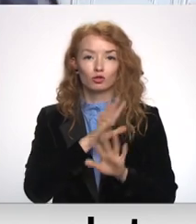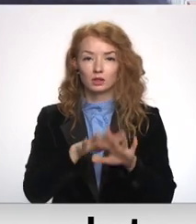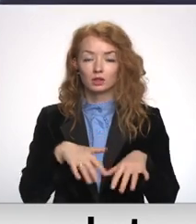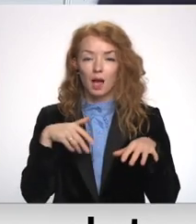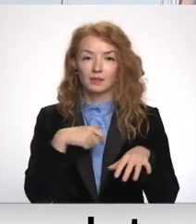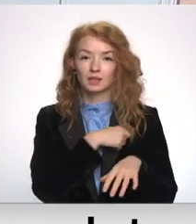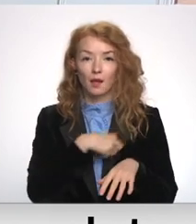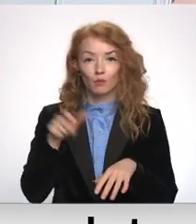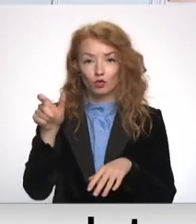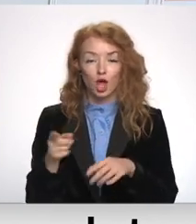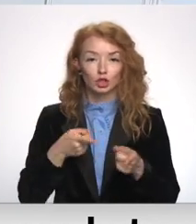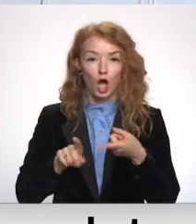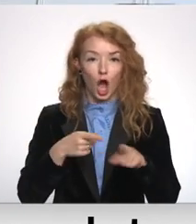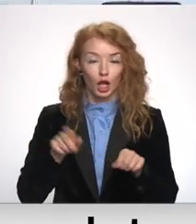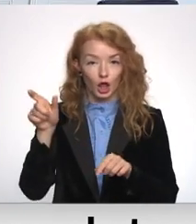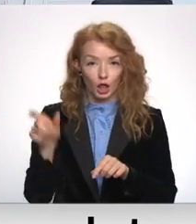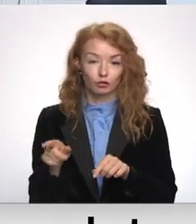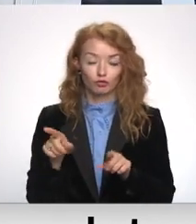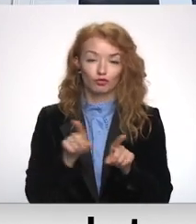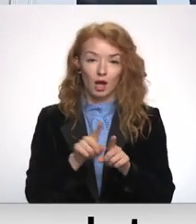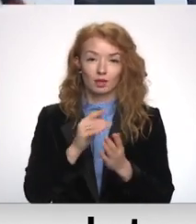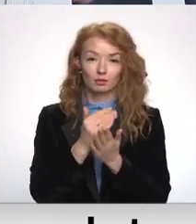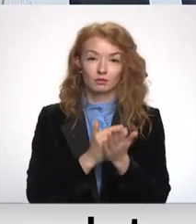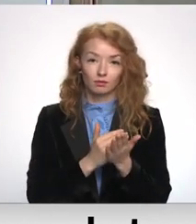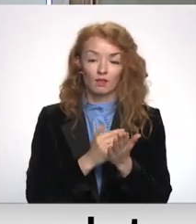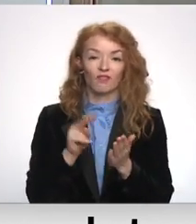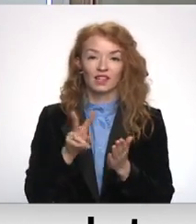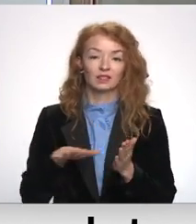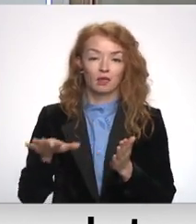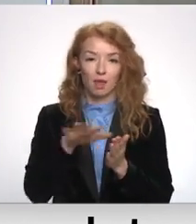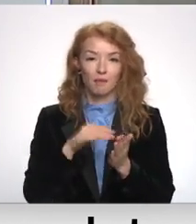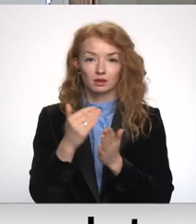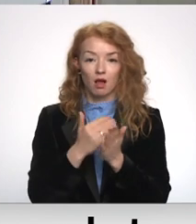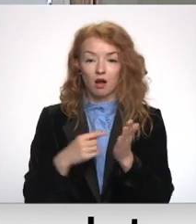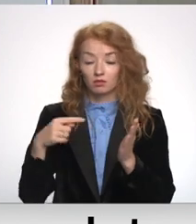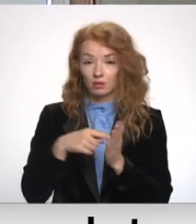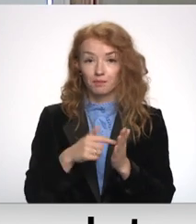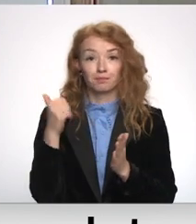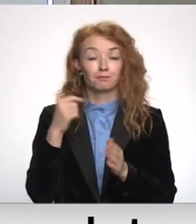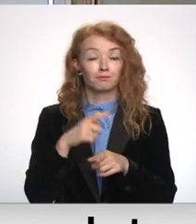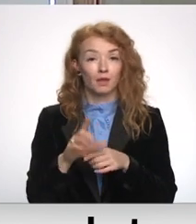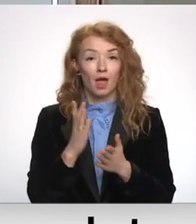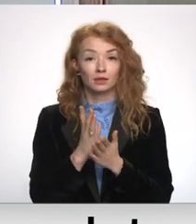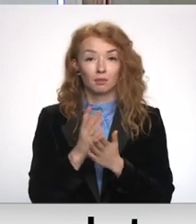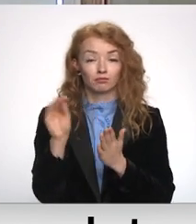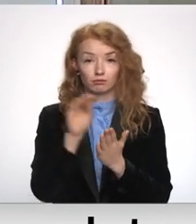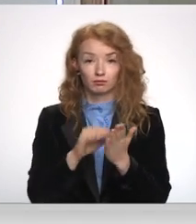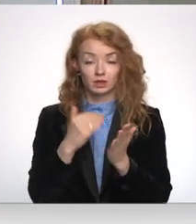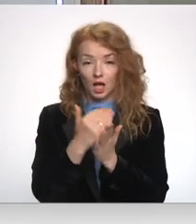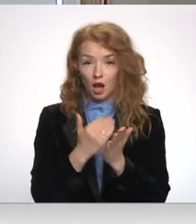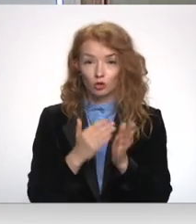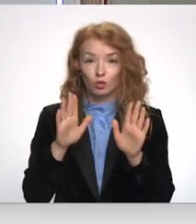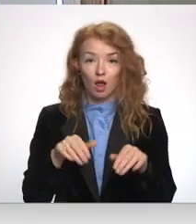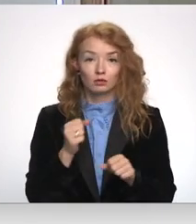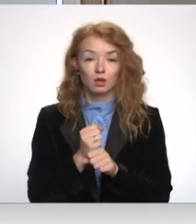Ivaru Zariņu. Viņš ir arī saraksta līderis Vidzemes vēlēšana apgabalā. Mēs esam sastādījuši tādu sarakstu, lai mēs varētu strādāt